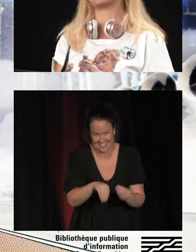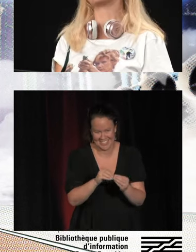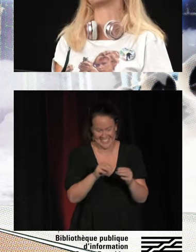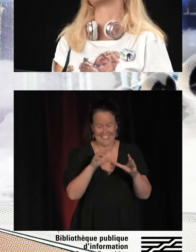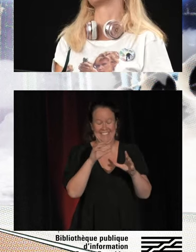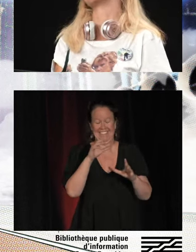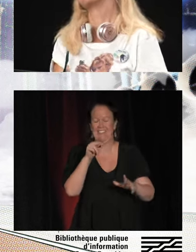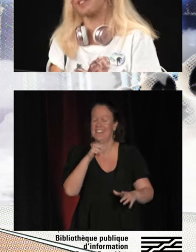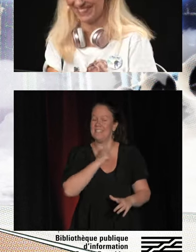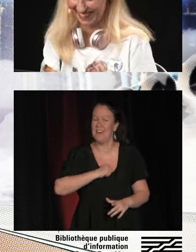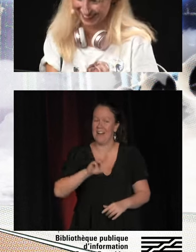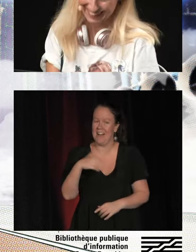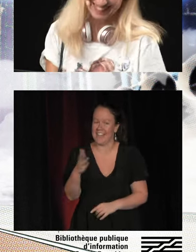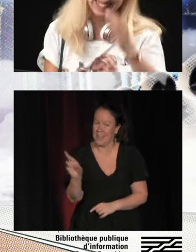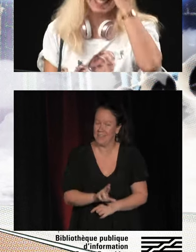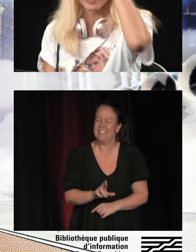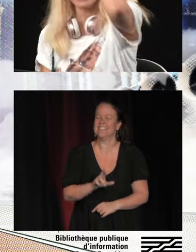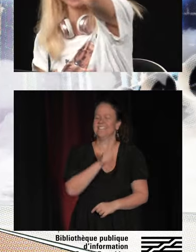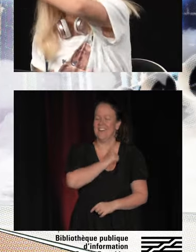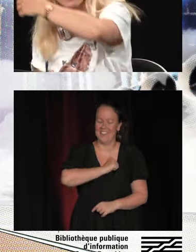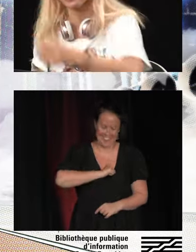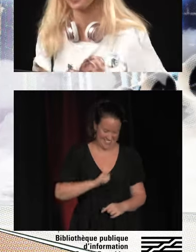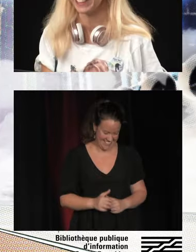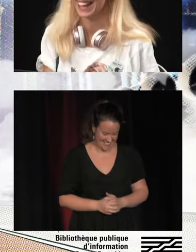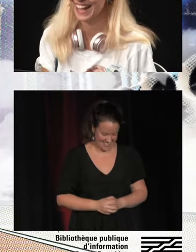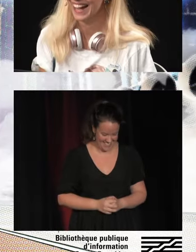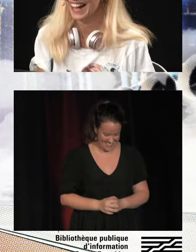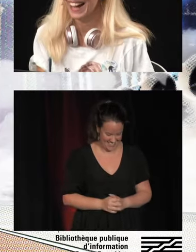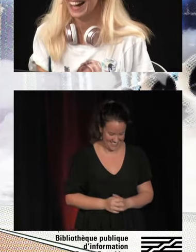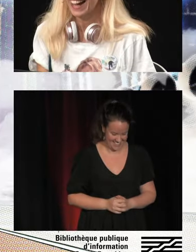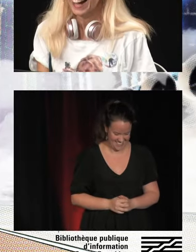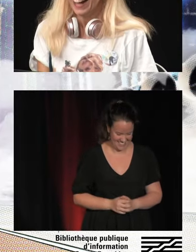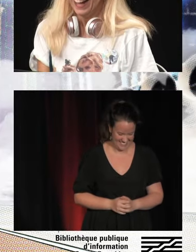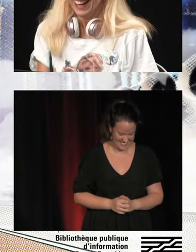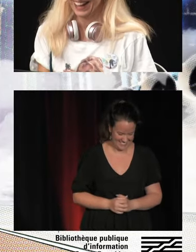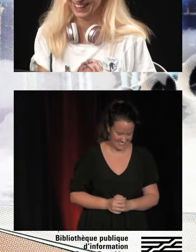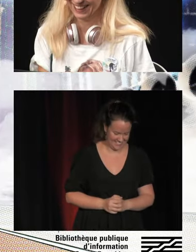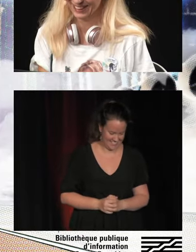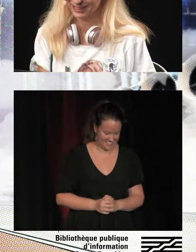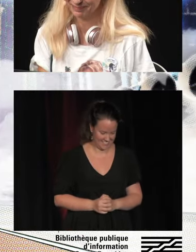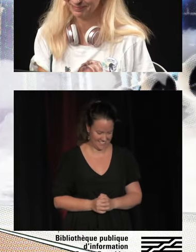Ça va tellement mal tourner. Ça va tellement mal tourner.